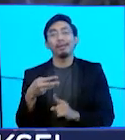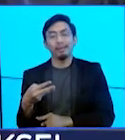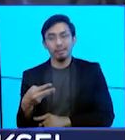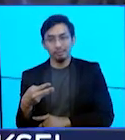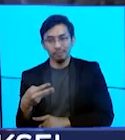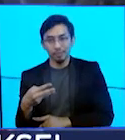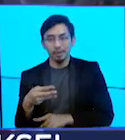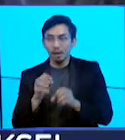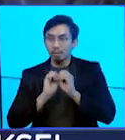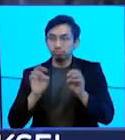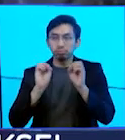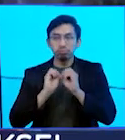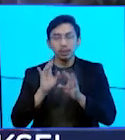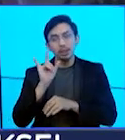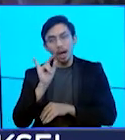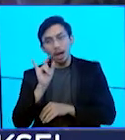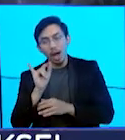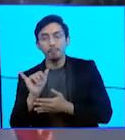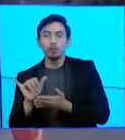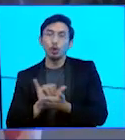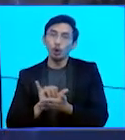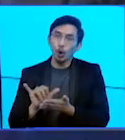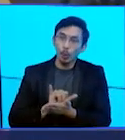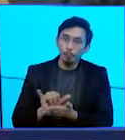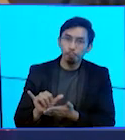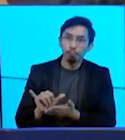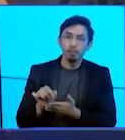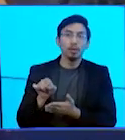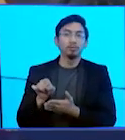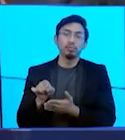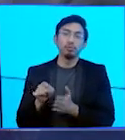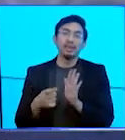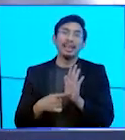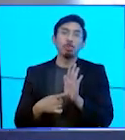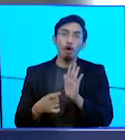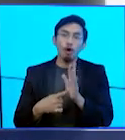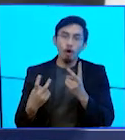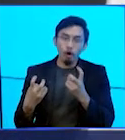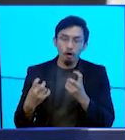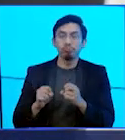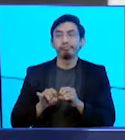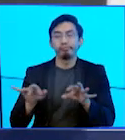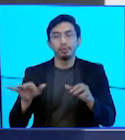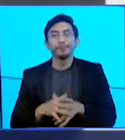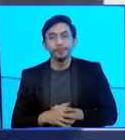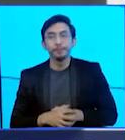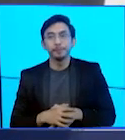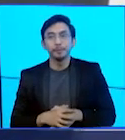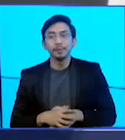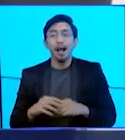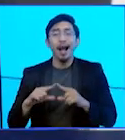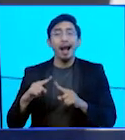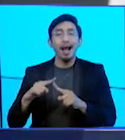IG, YouTube, maupun TikTok ya, disampaikan melalui media tersebut. Atta melaporkan tindakan